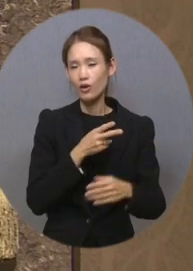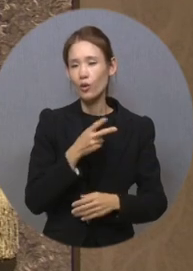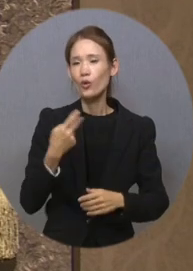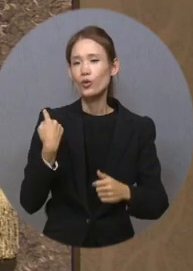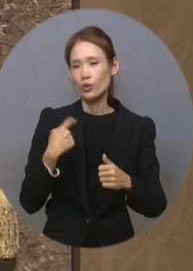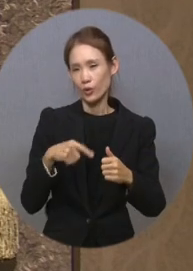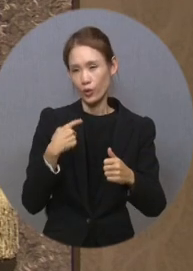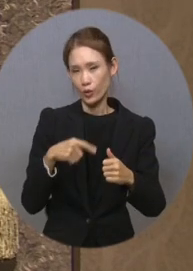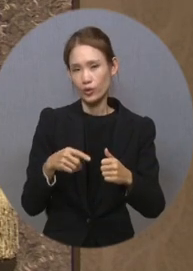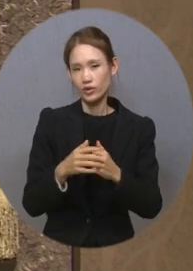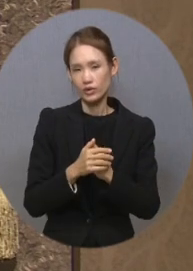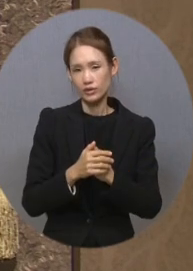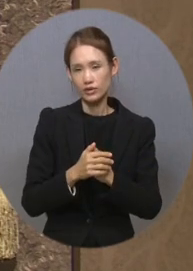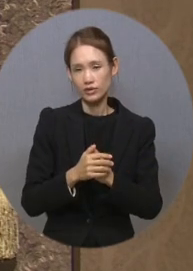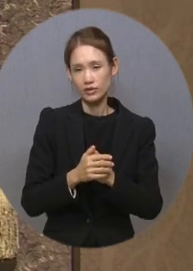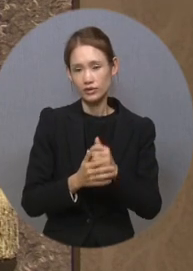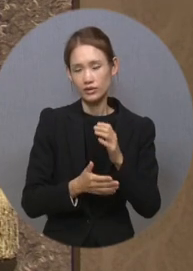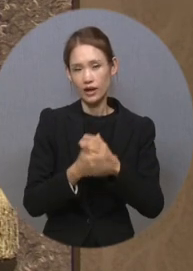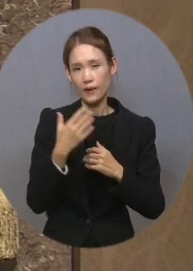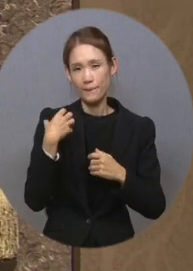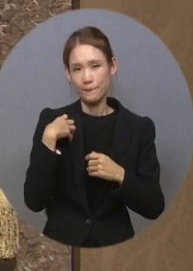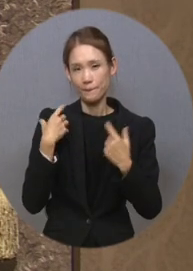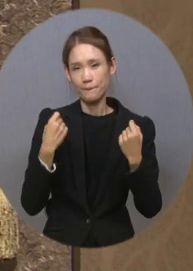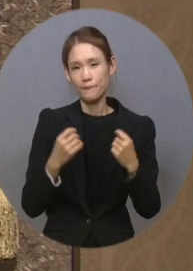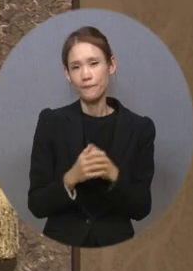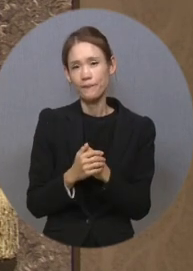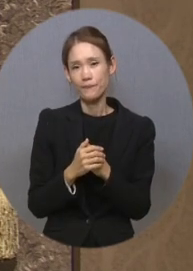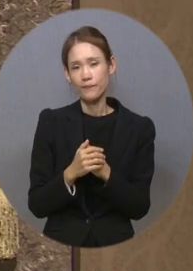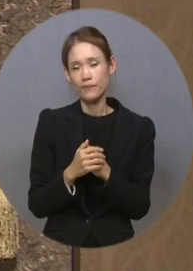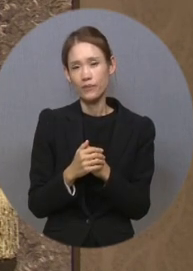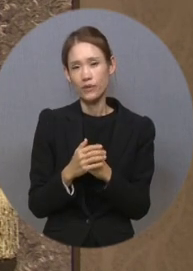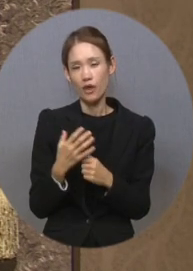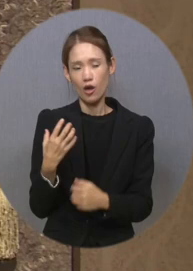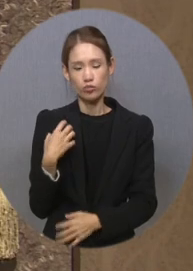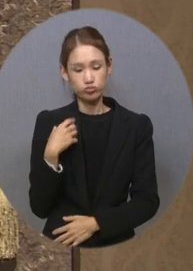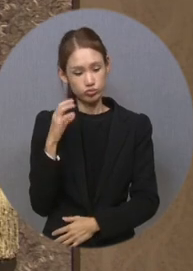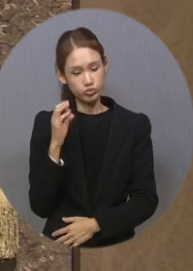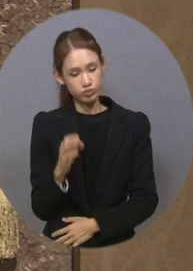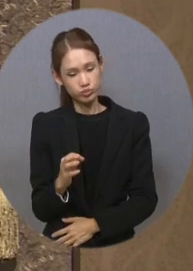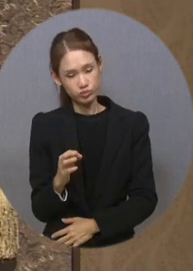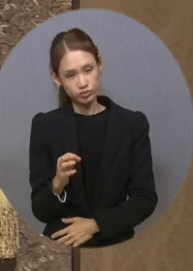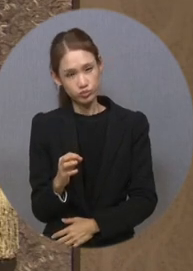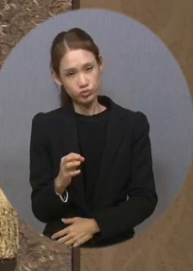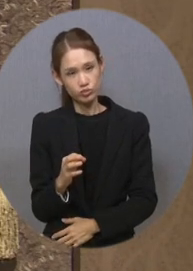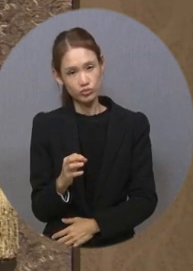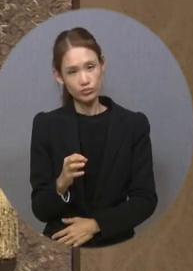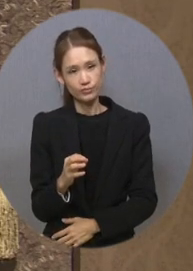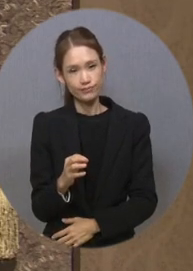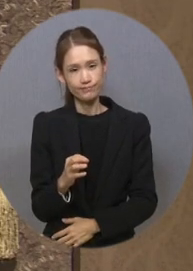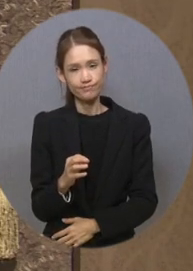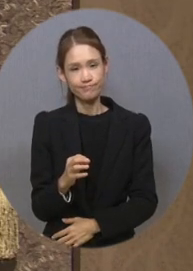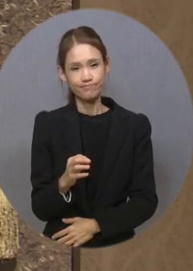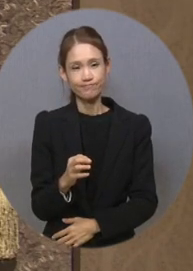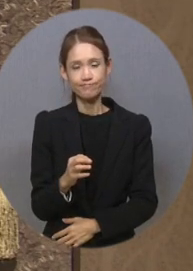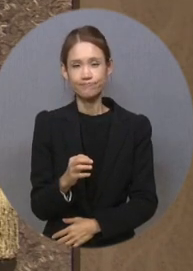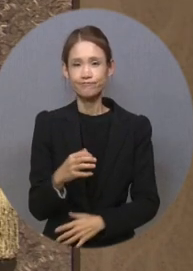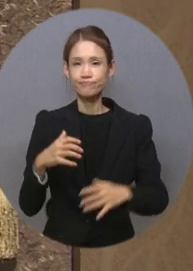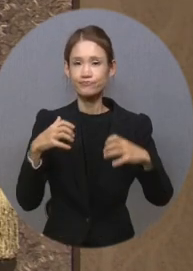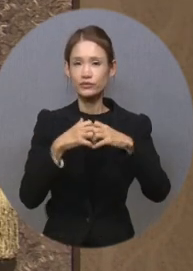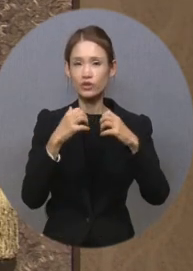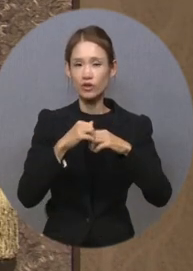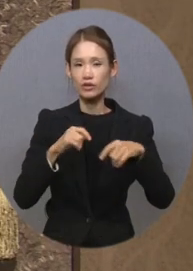것이죠. 네. 그래서 이제 시가 그런 걸 하려고 그러는데 제가 부임을 해서 보니까 우리 참전 그